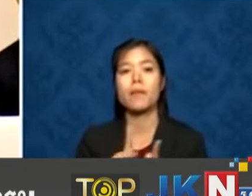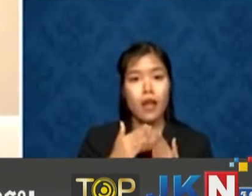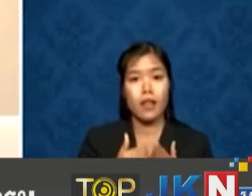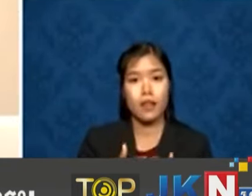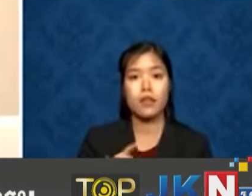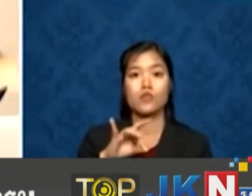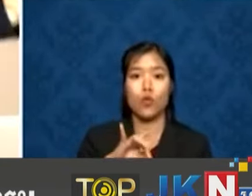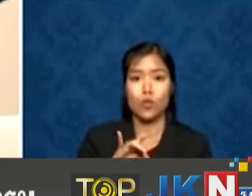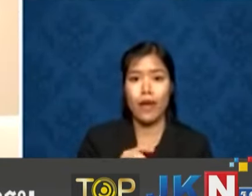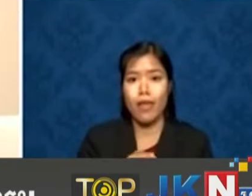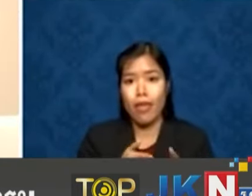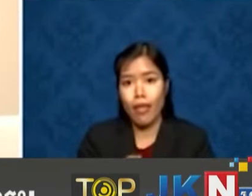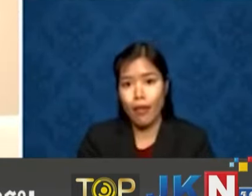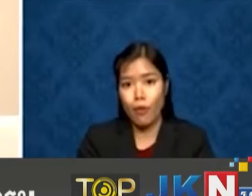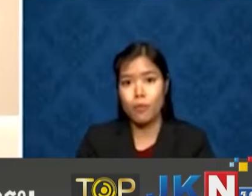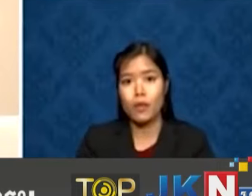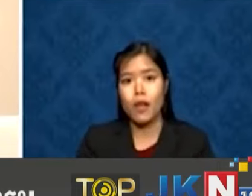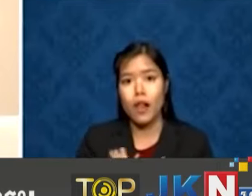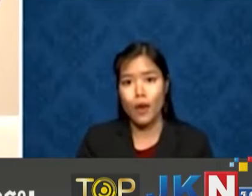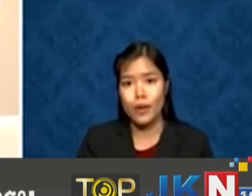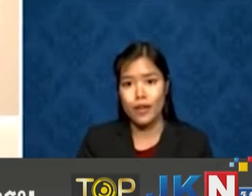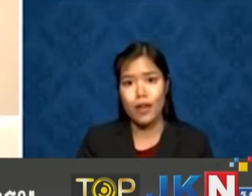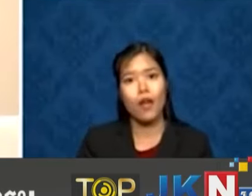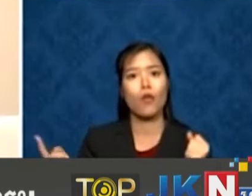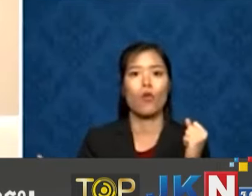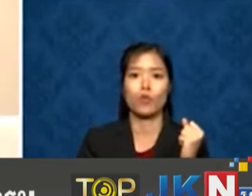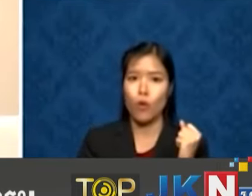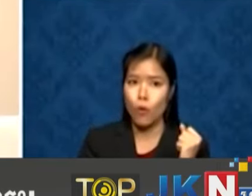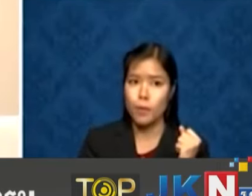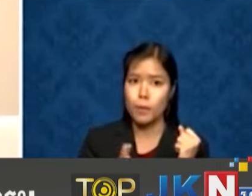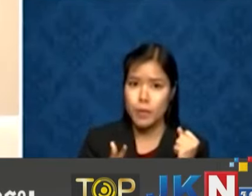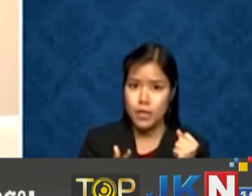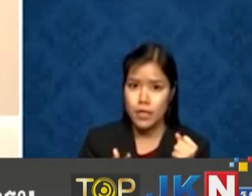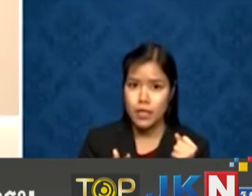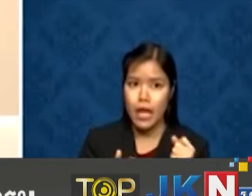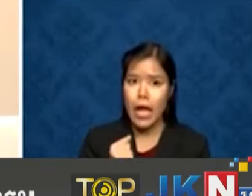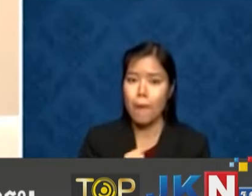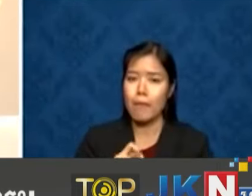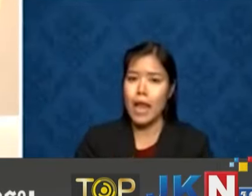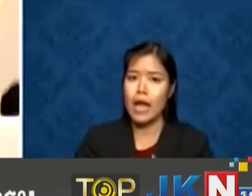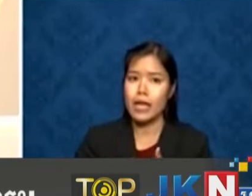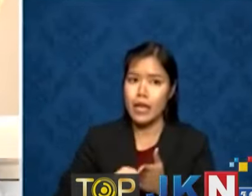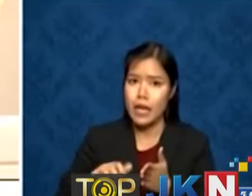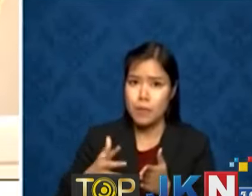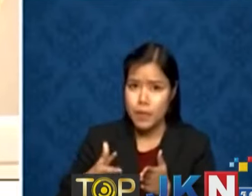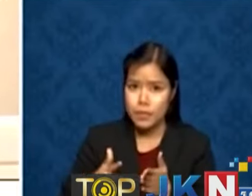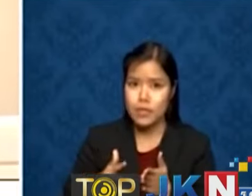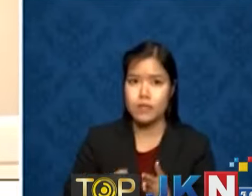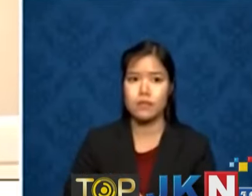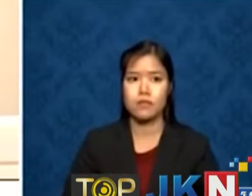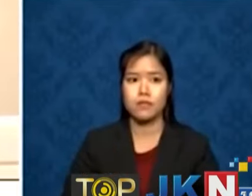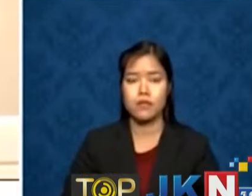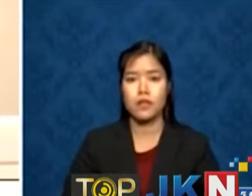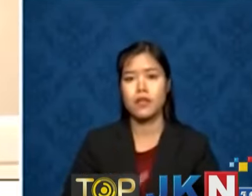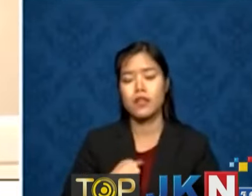ครับคุณสุทินท่านก็บอกว่าจะมีโครงการ early retire คือให้เกียรติเขาหน่อยอะไรประมาณนั้นนะครับแล้ว early retire เนี่ยคุณสุทินบ